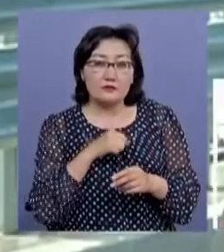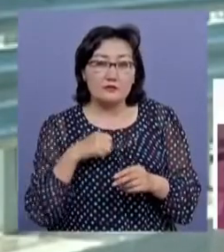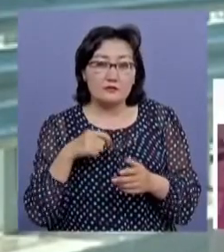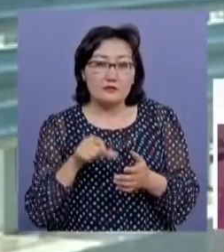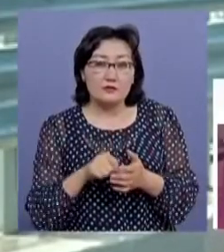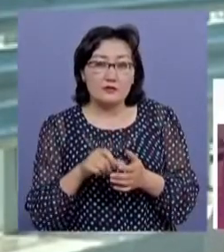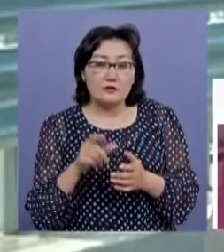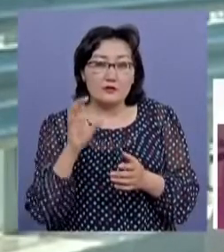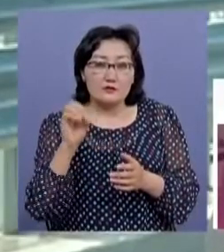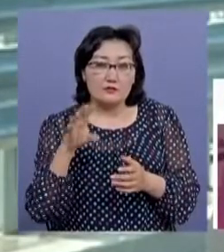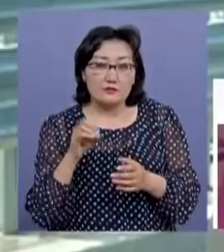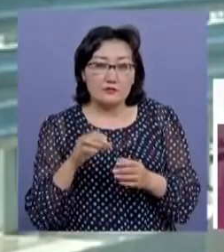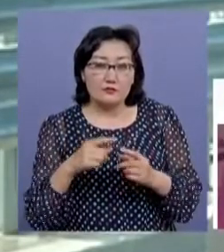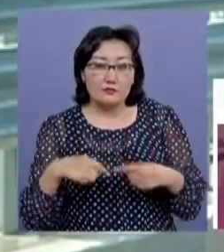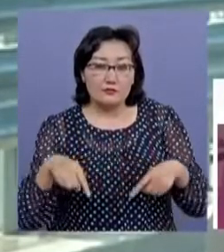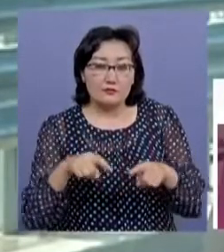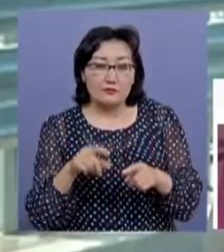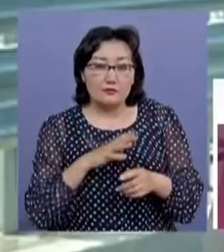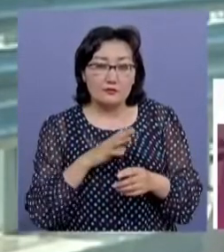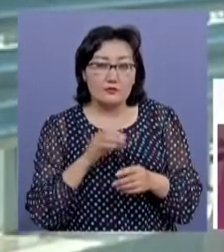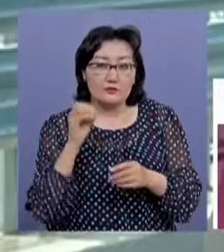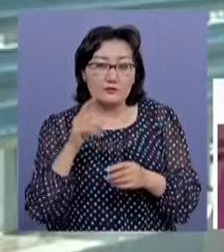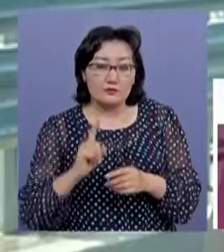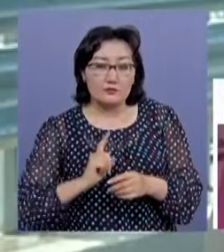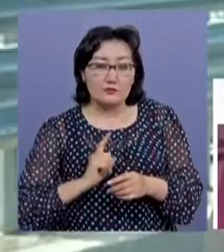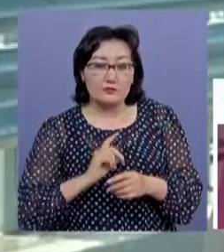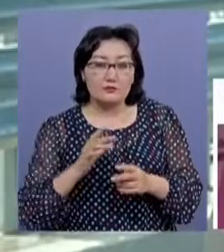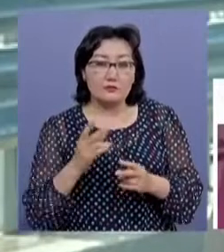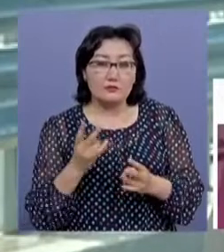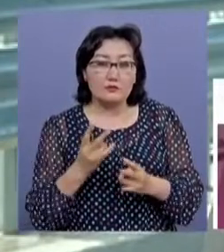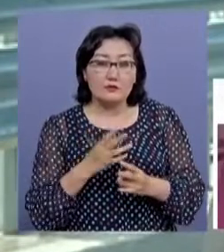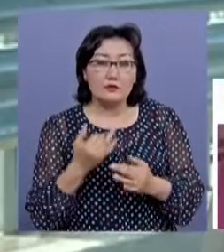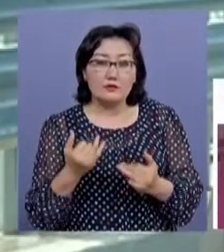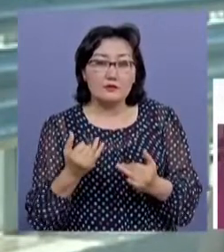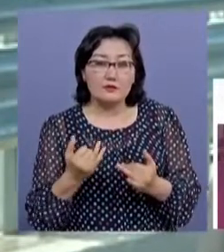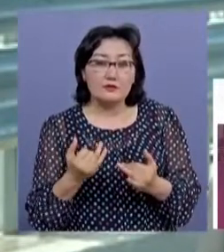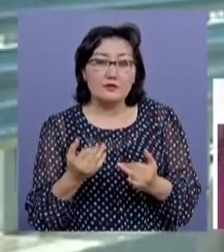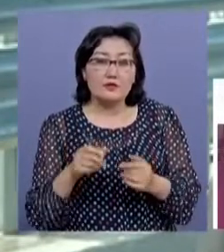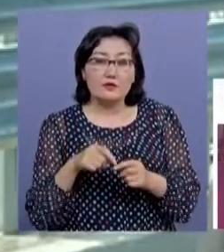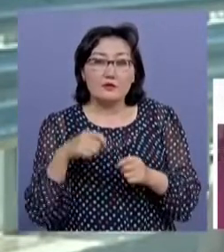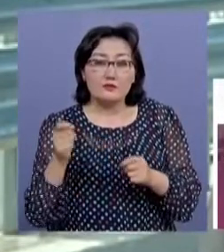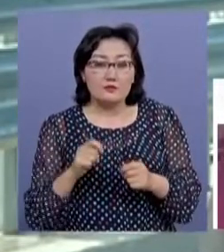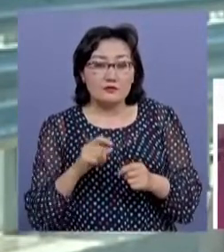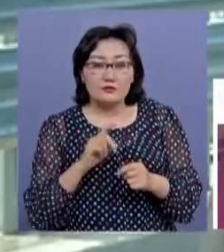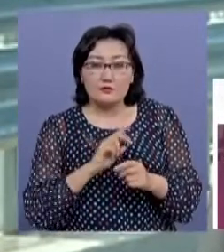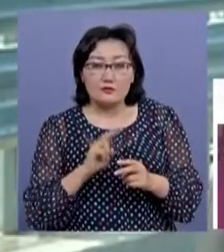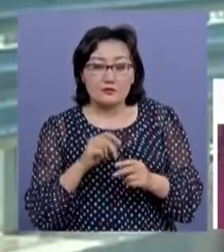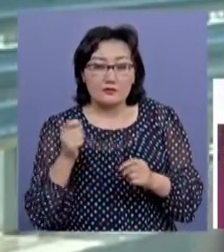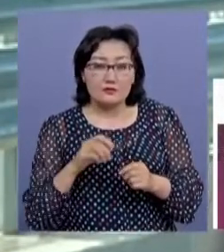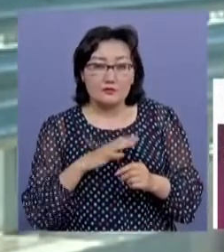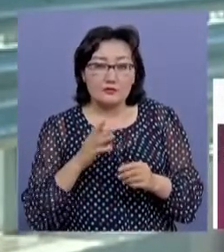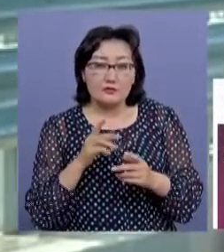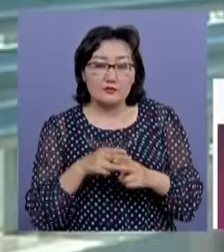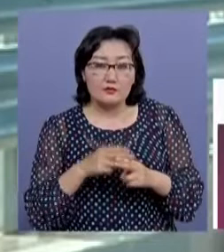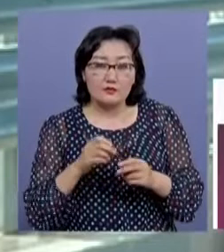жерде светофорный объект болған, светофорда тұру керек болатын, а қазір енді ешқандай кедергісіз эстакада арқылы